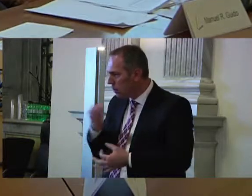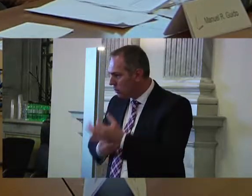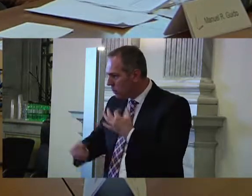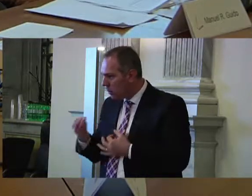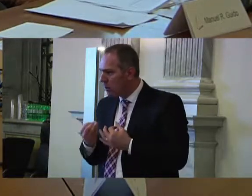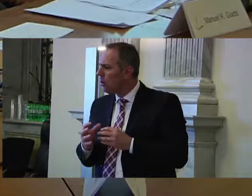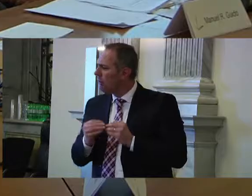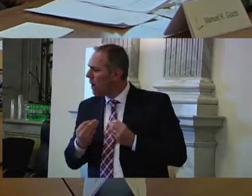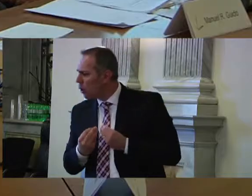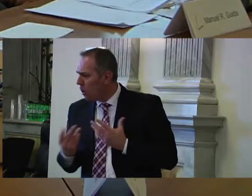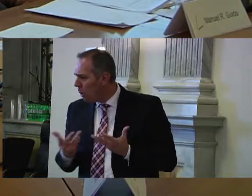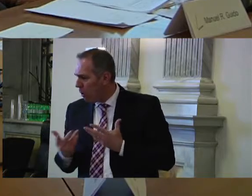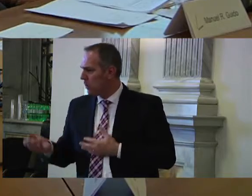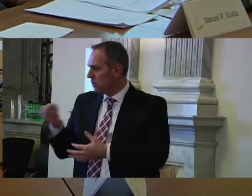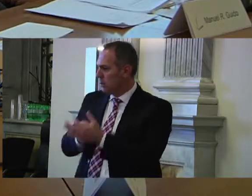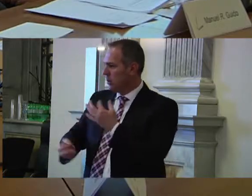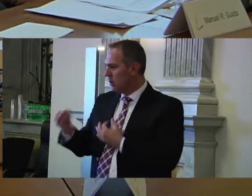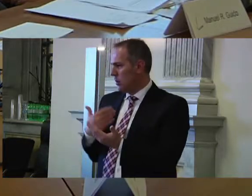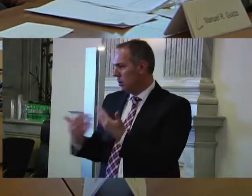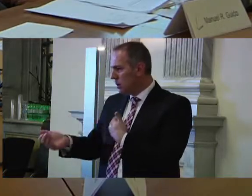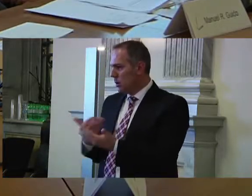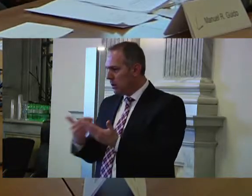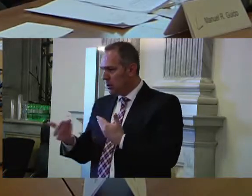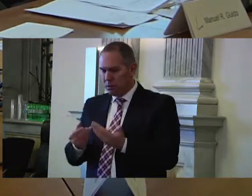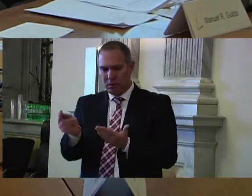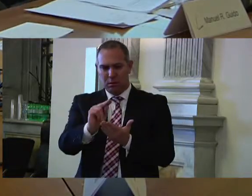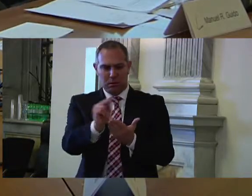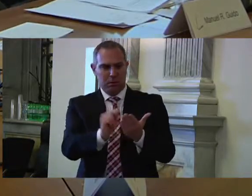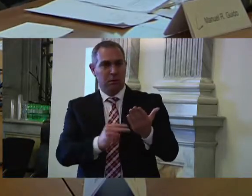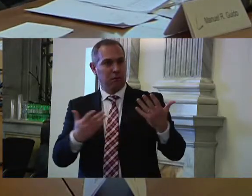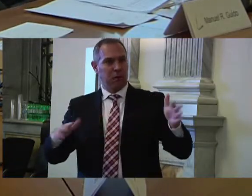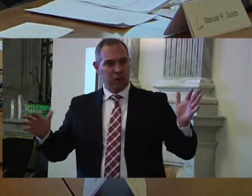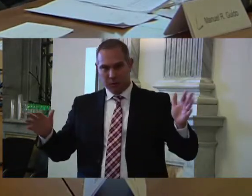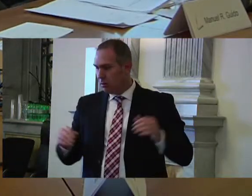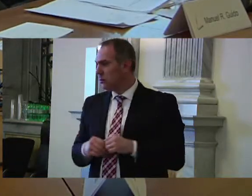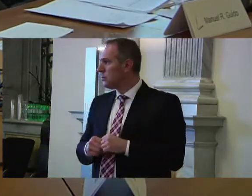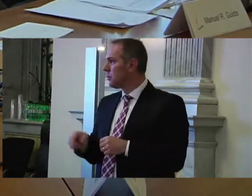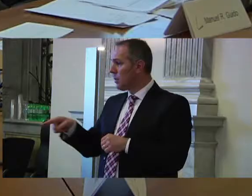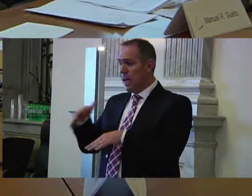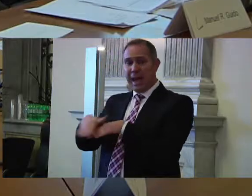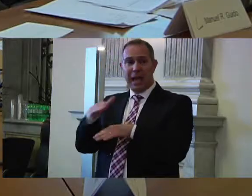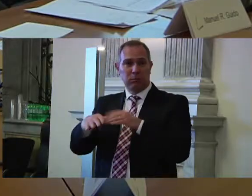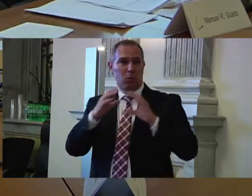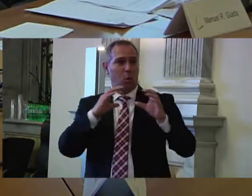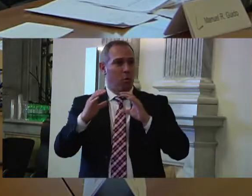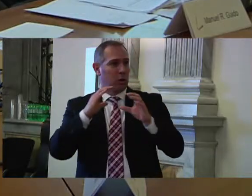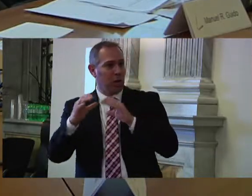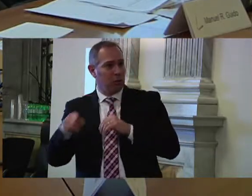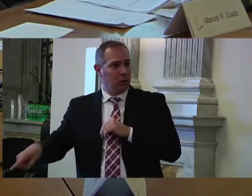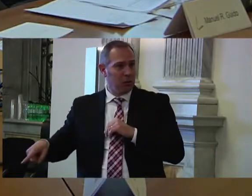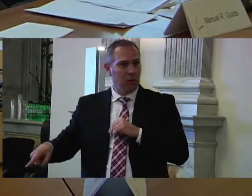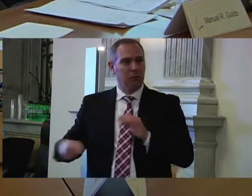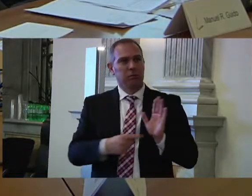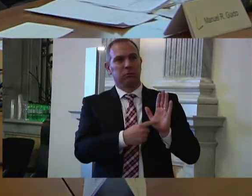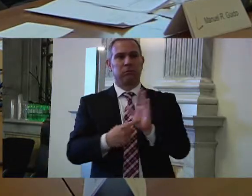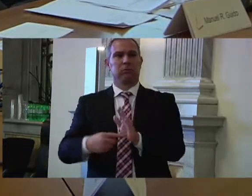di realizzazione, perché c'è stata una parte di formazione molto interessante in cui questi esperti di comunicazione anche hanno mostrato quali sono